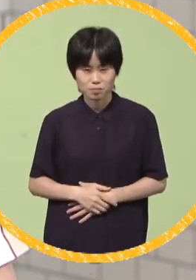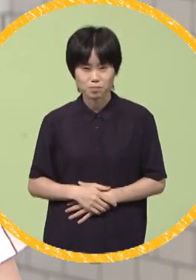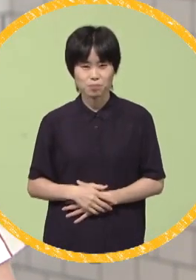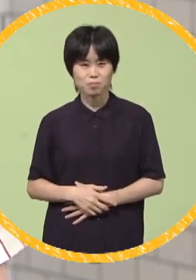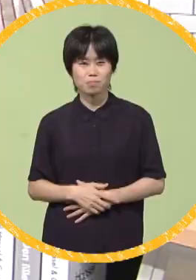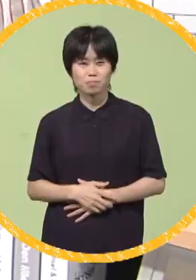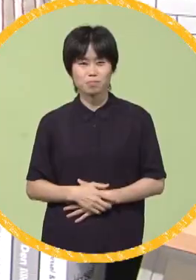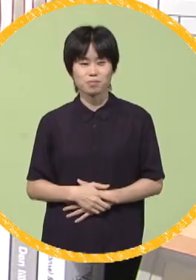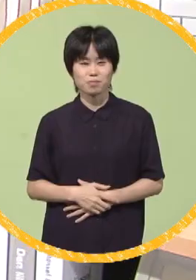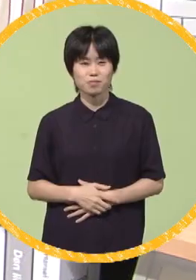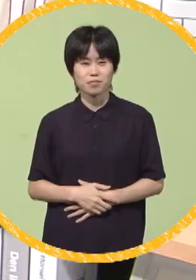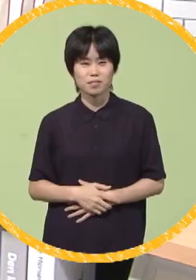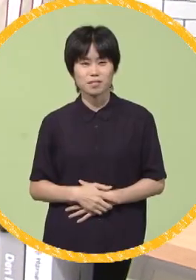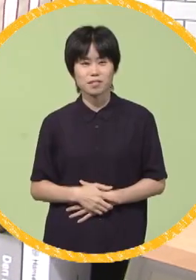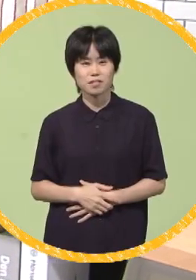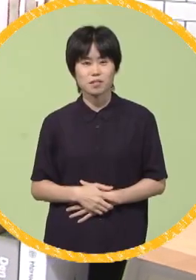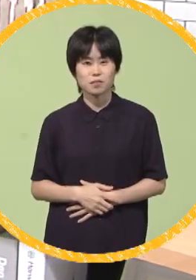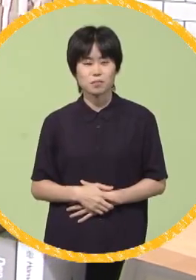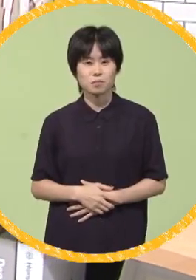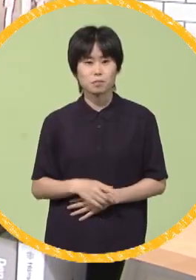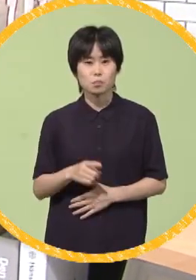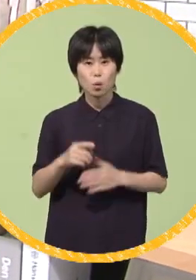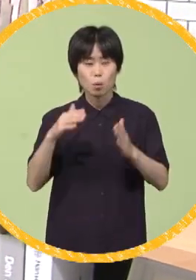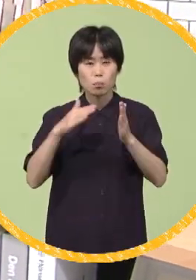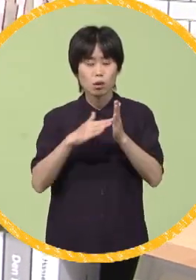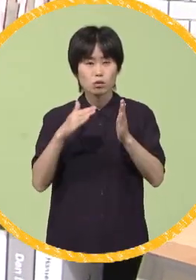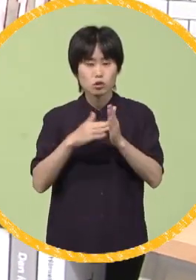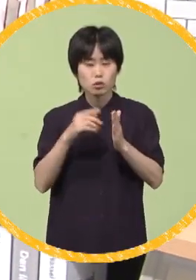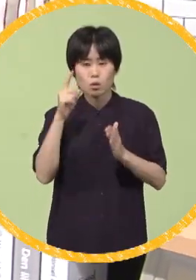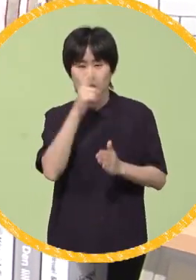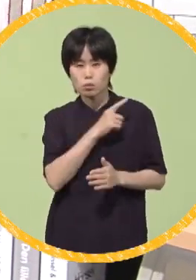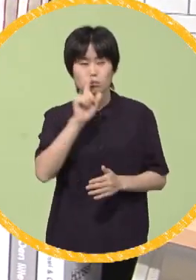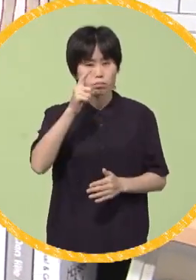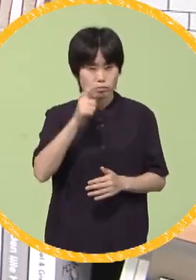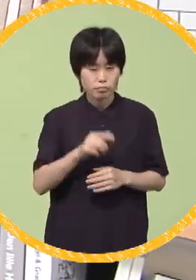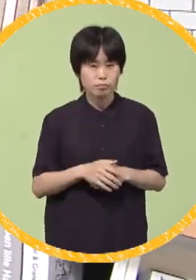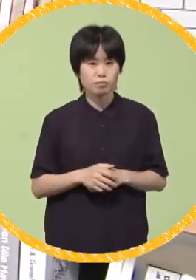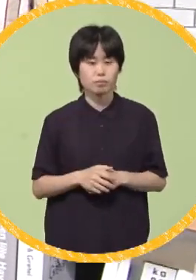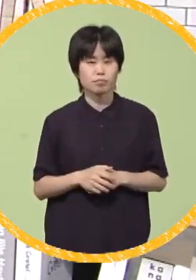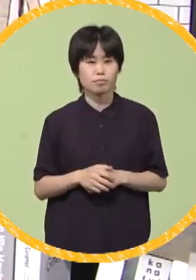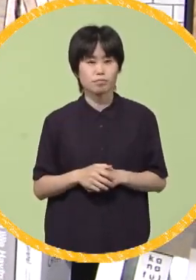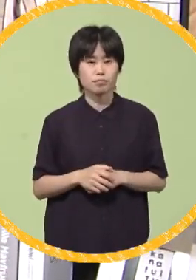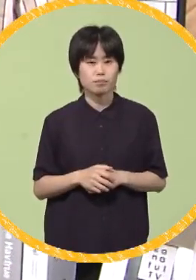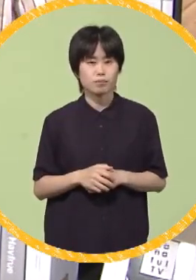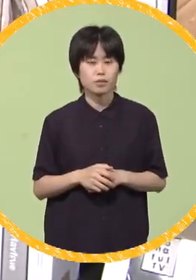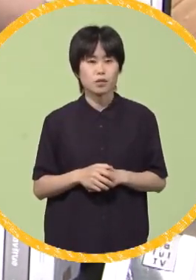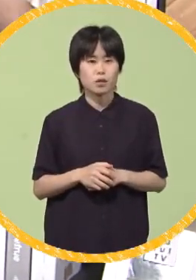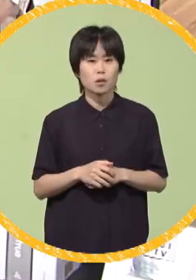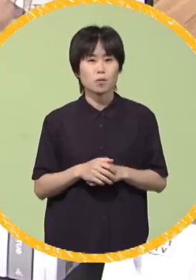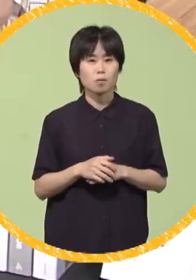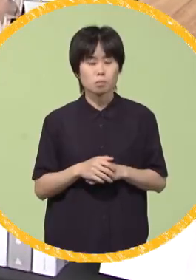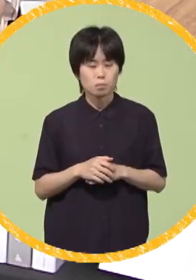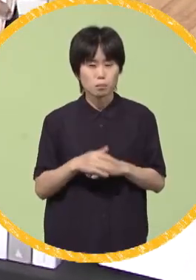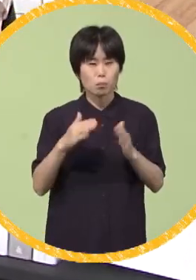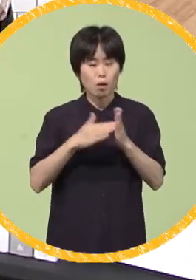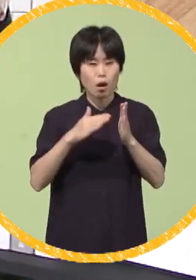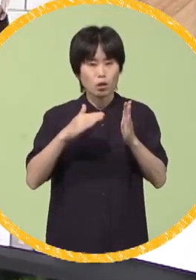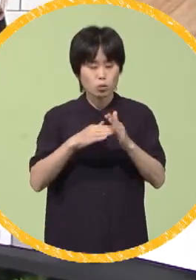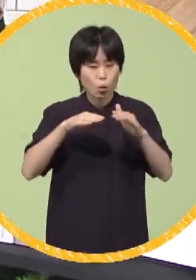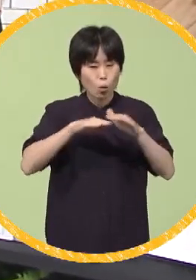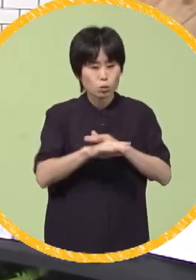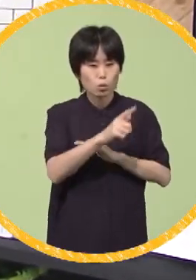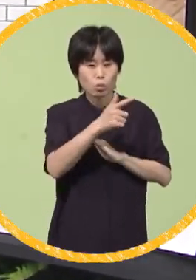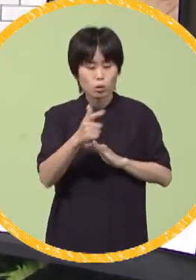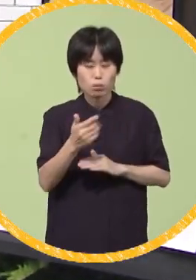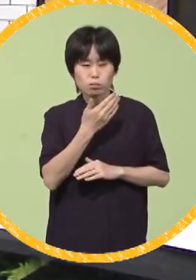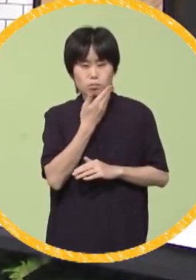じゃないですよ。意地悪だったら最後に。 これプラスチックがね、はい、悪いわけではなくて、そう本当にね私たちの生活に欠かせないものですから。 持ち運びもできるし、ね、保存もできる